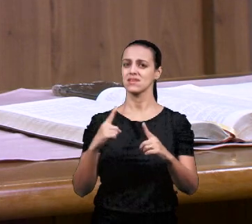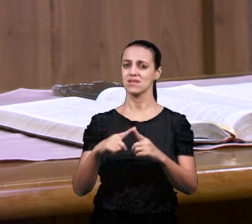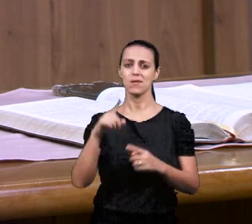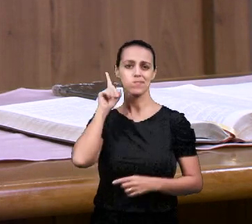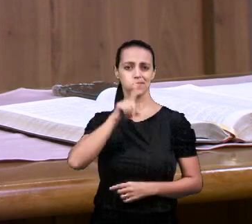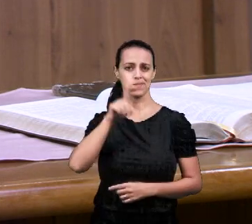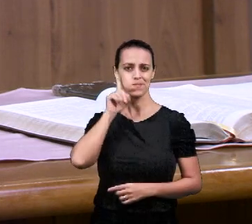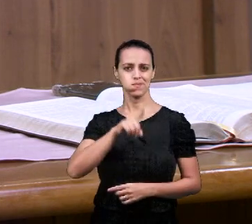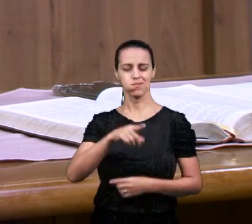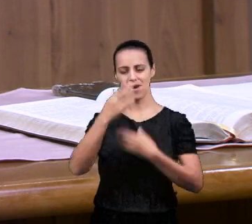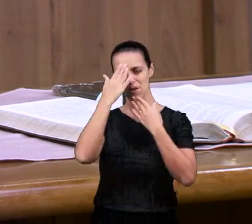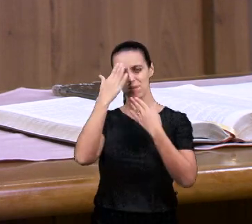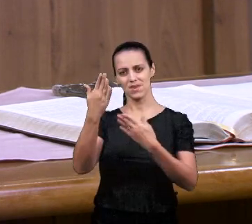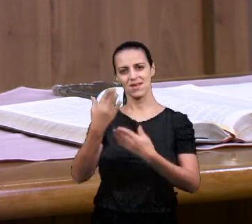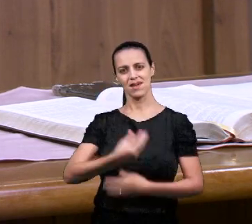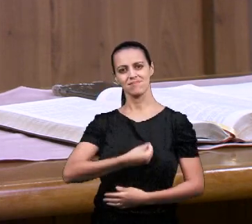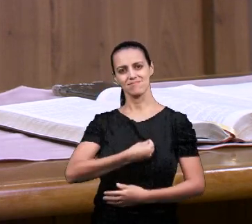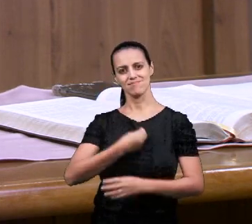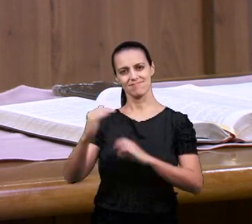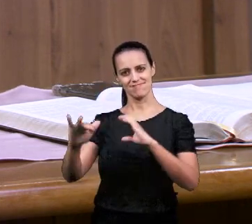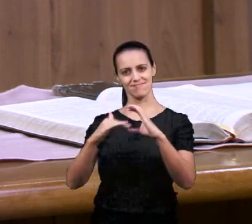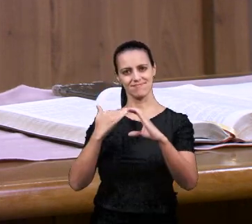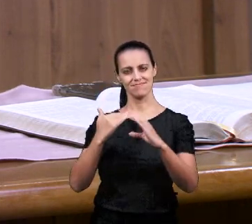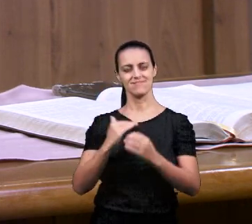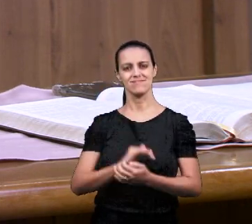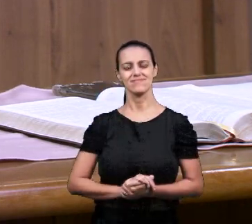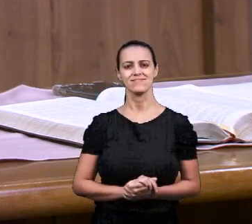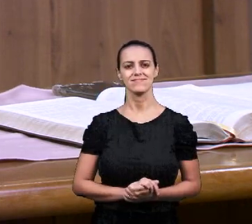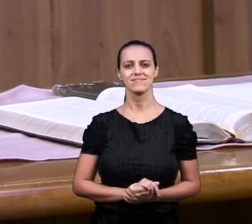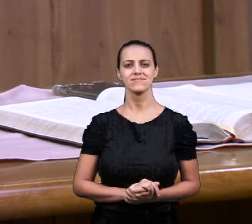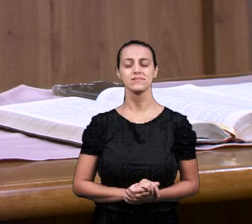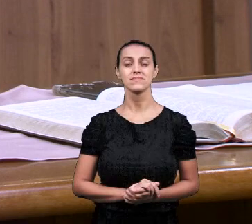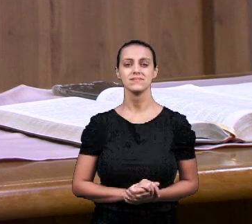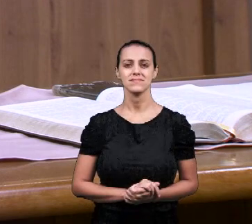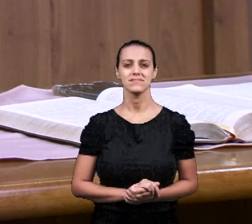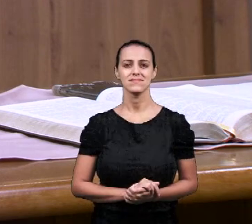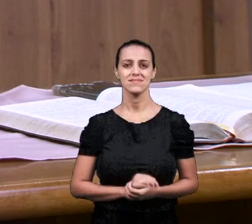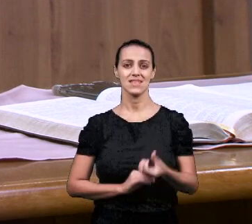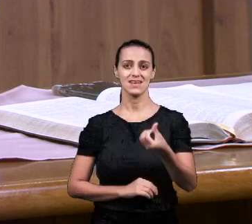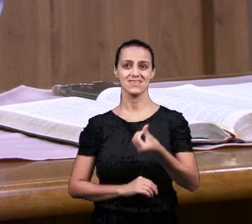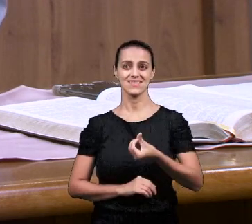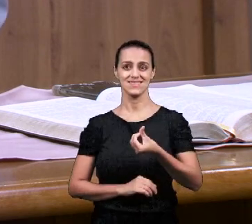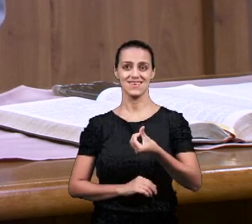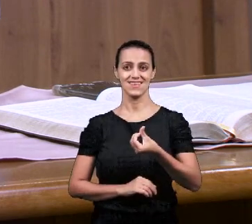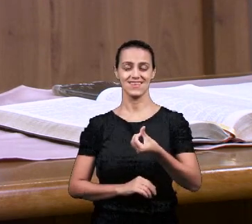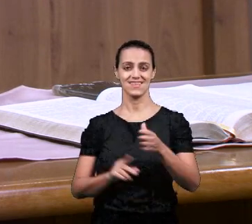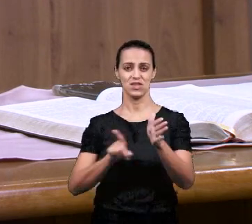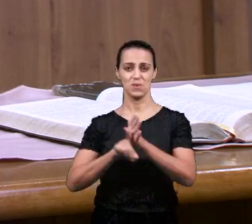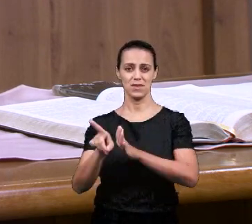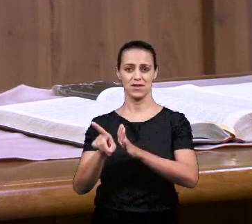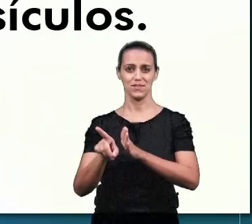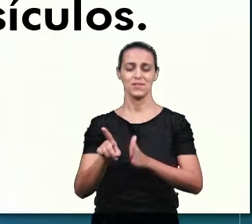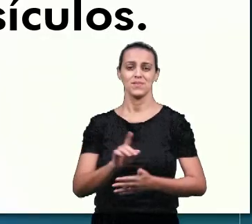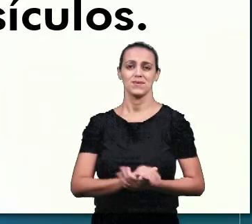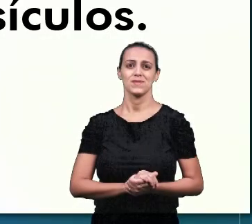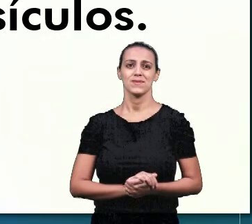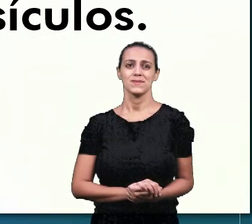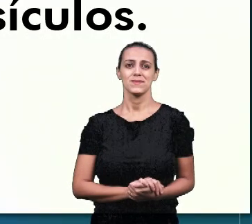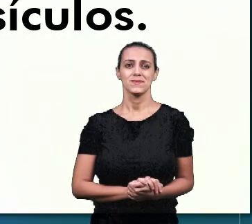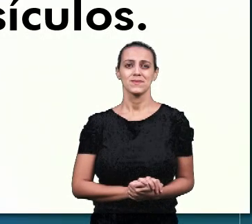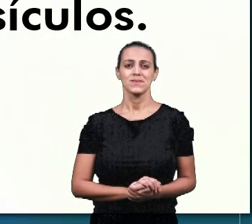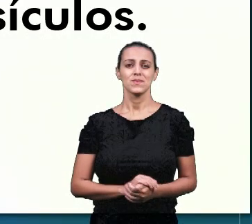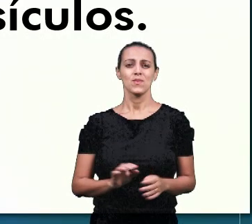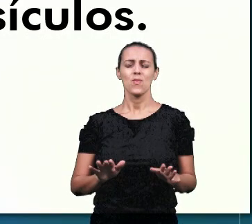aux États-Unis. Merci pour cette participation à l'école biblique dominicale. Passons maintenant à notre sixième question. La sixième question nous